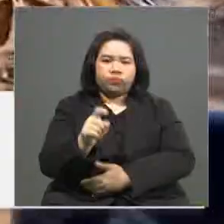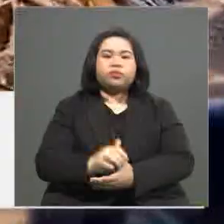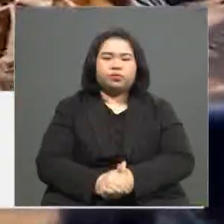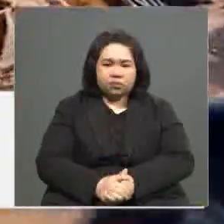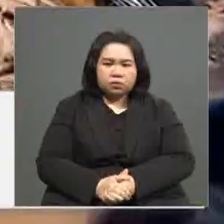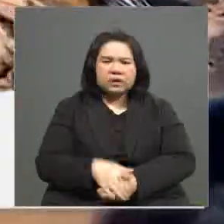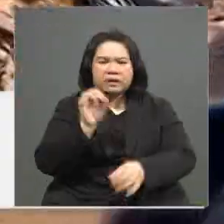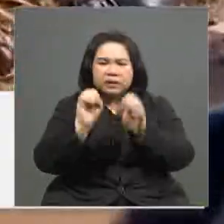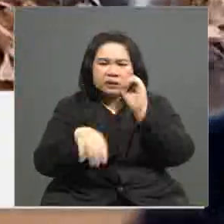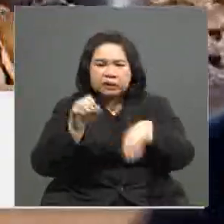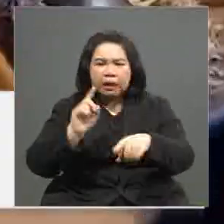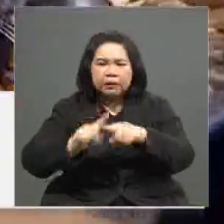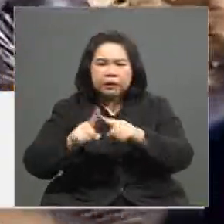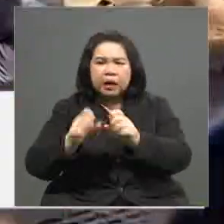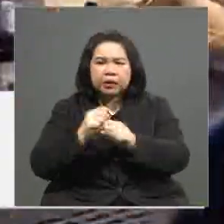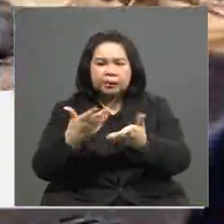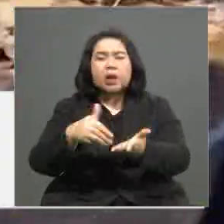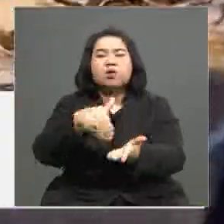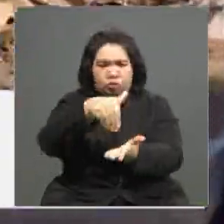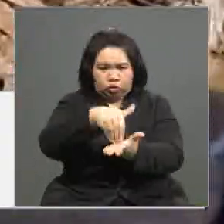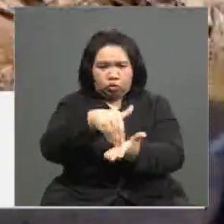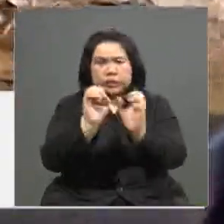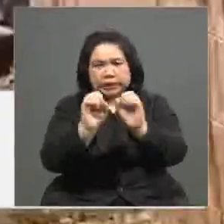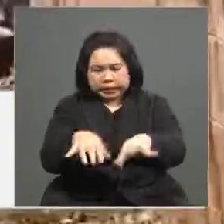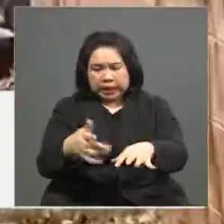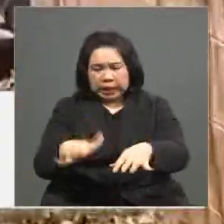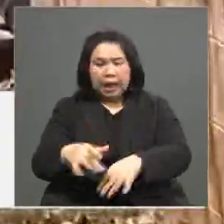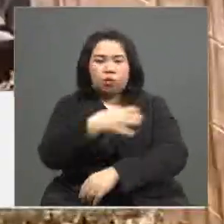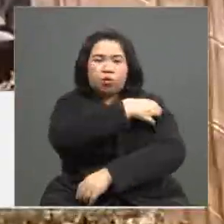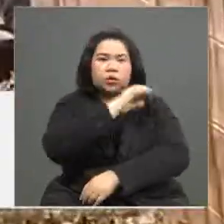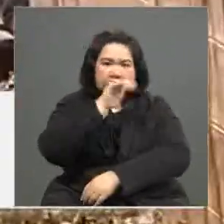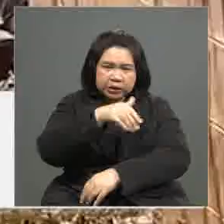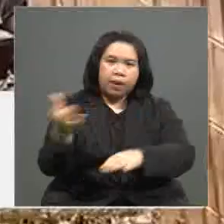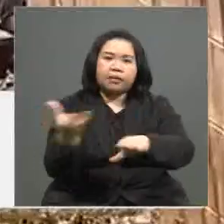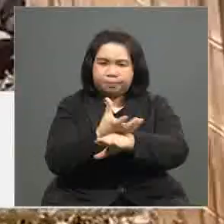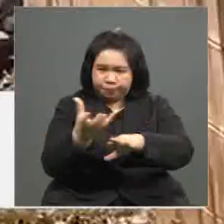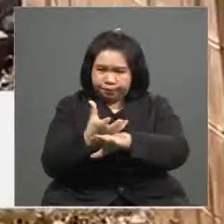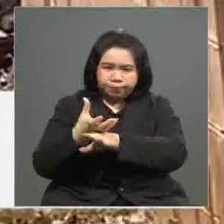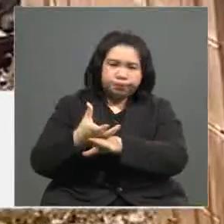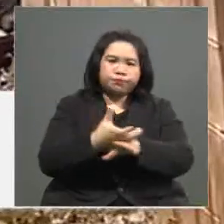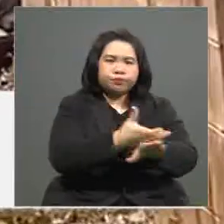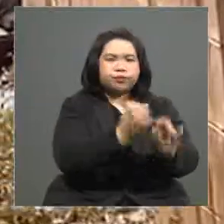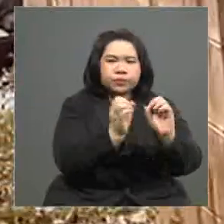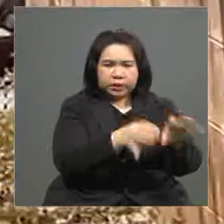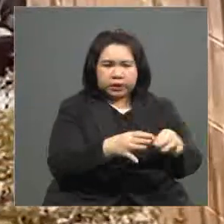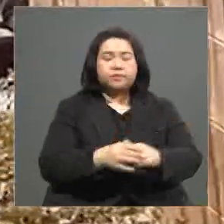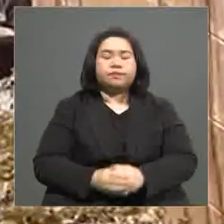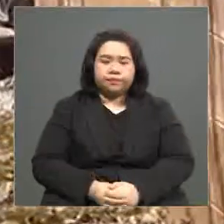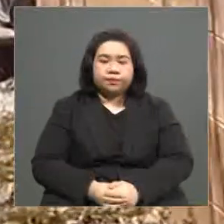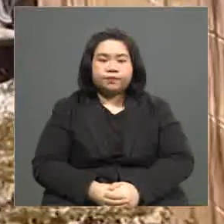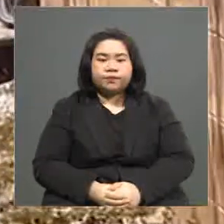นและขยะที่เก็บกวาดจะมีจุดทิ้งจากนั้นทางเทศบาลจะมาเก็บออกไปเราไปฟังเสียงของชาวบ้านในชุมชนป่าพร้าวน